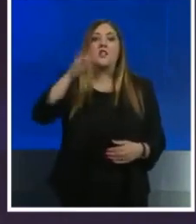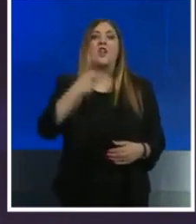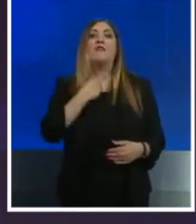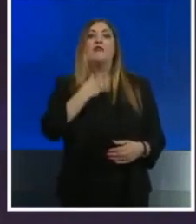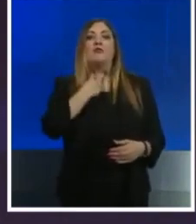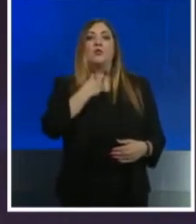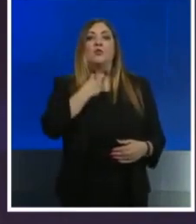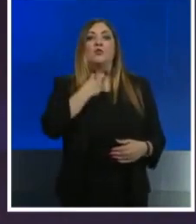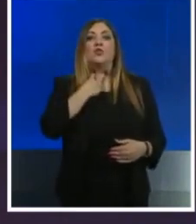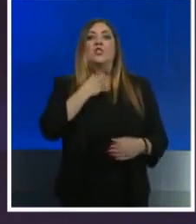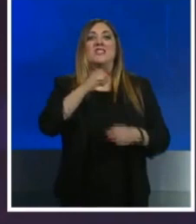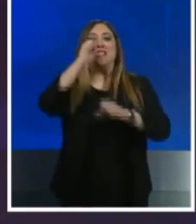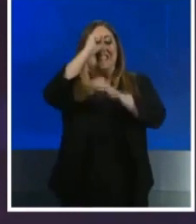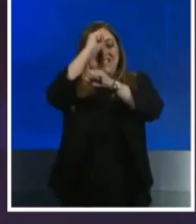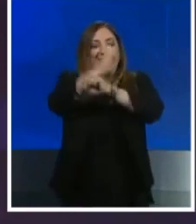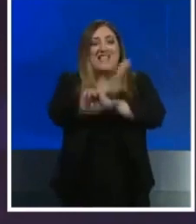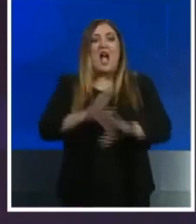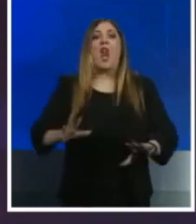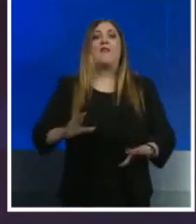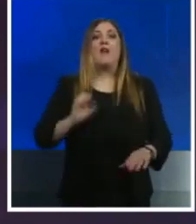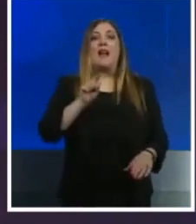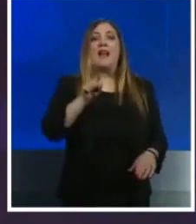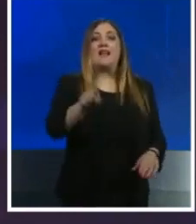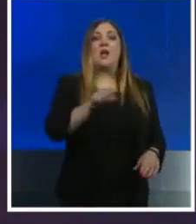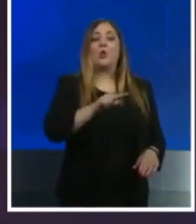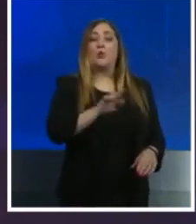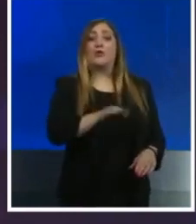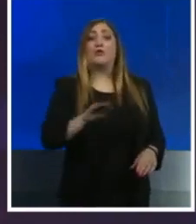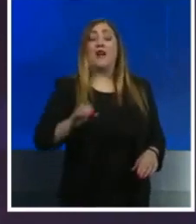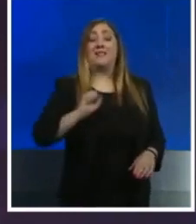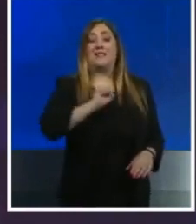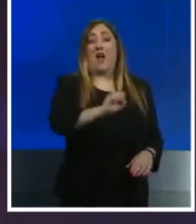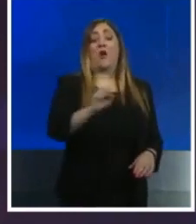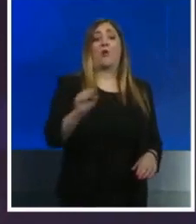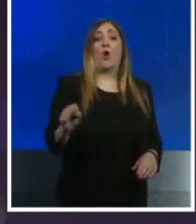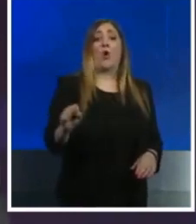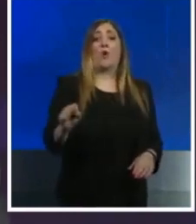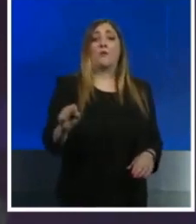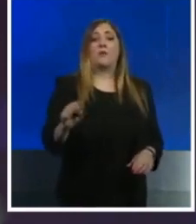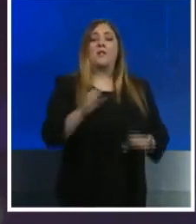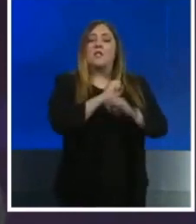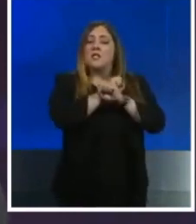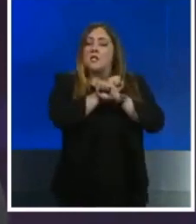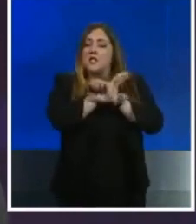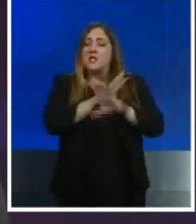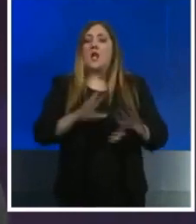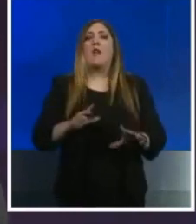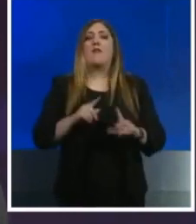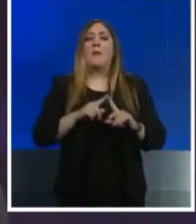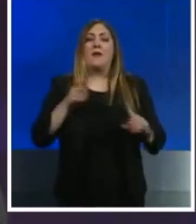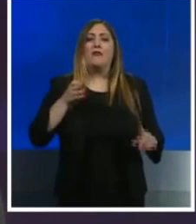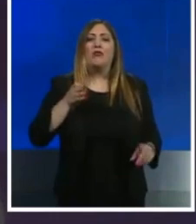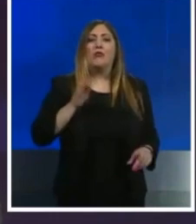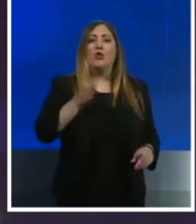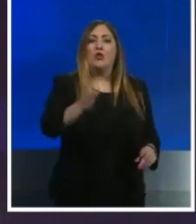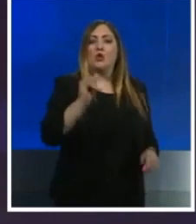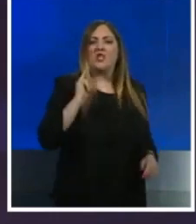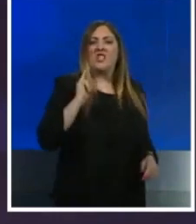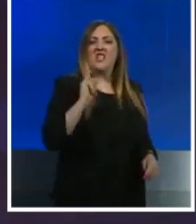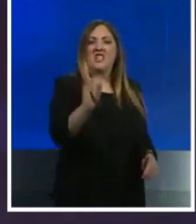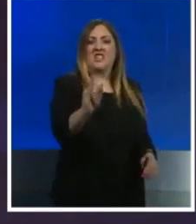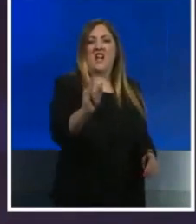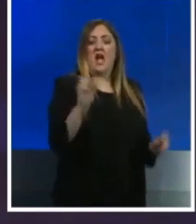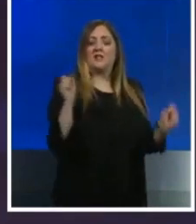-it-riti salvalilek u l-oledek. Is-salvak min-dal-futur tal-wax